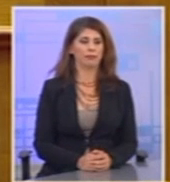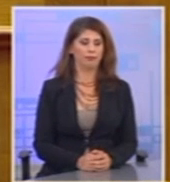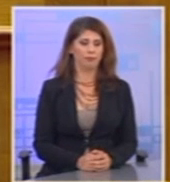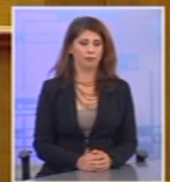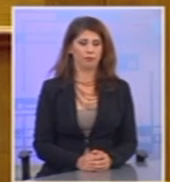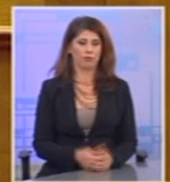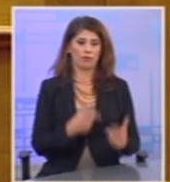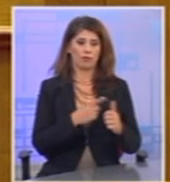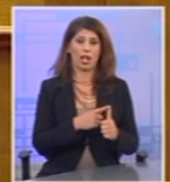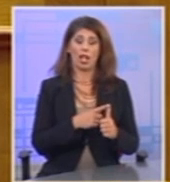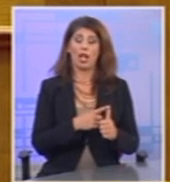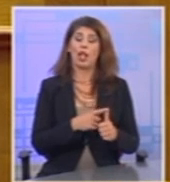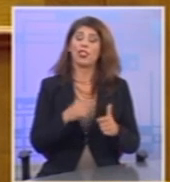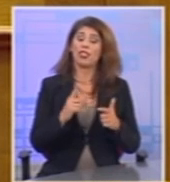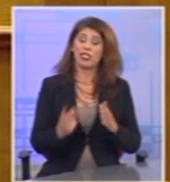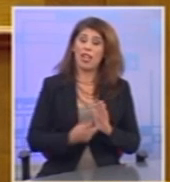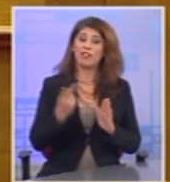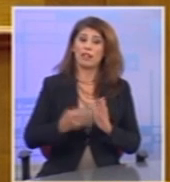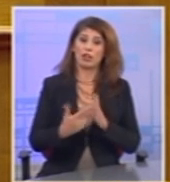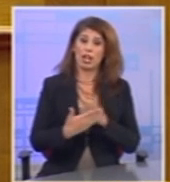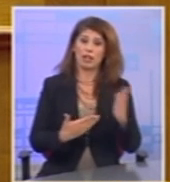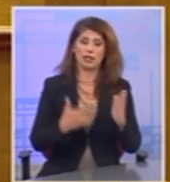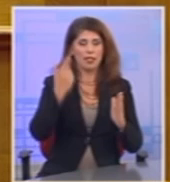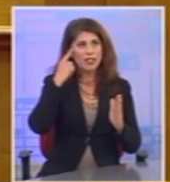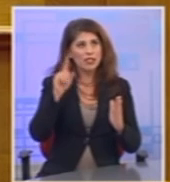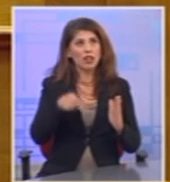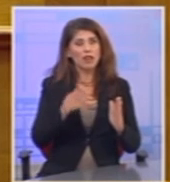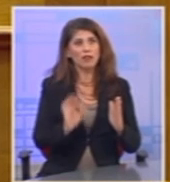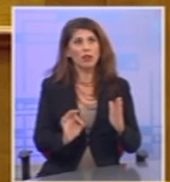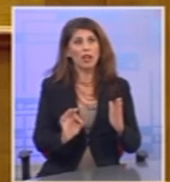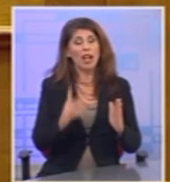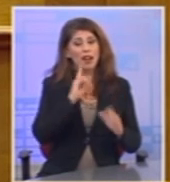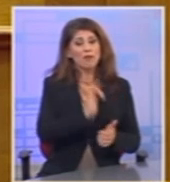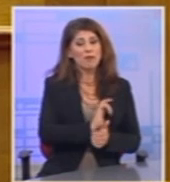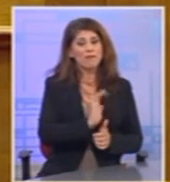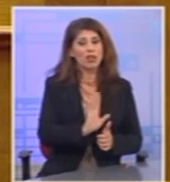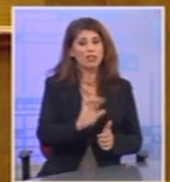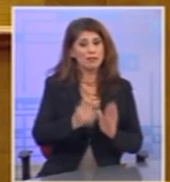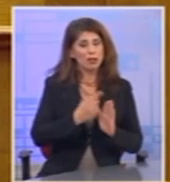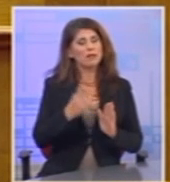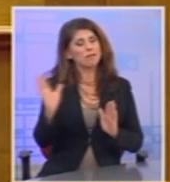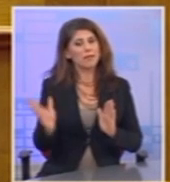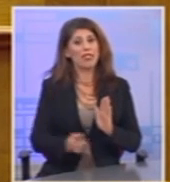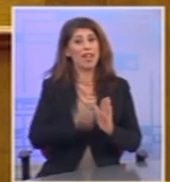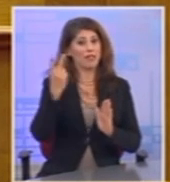Η δεύτερη φορά αριστερά, και δεν είμαι σίγουρος ότι πρέπει να το λέμε έτσι αν έχουμε μείνει ακόμα στην πρώτη, αλλά τέλος πάντων,